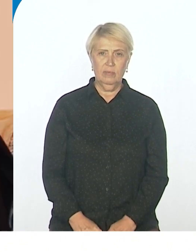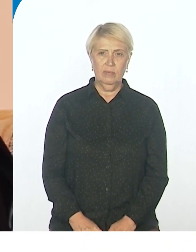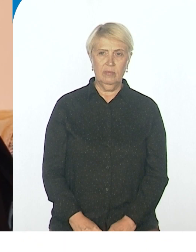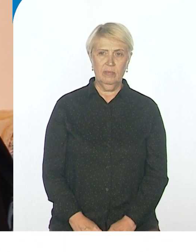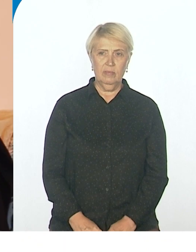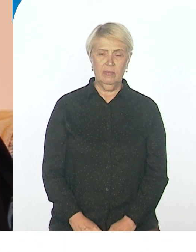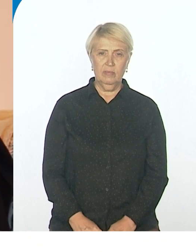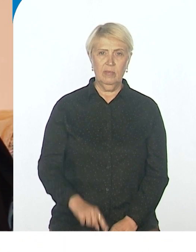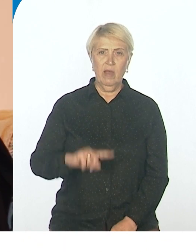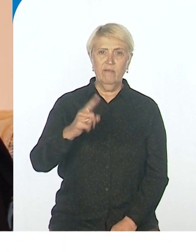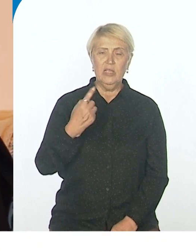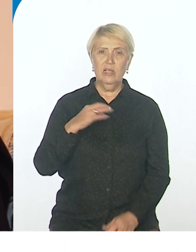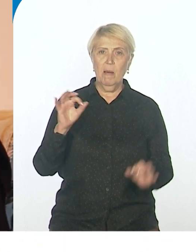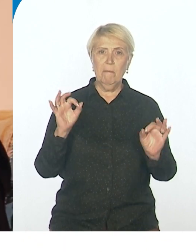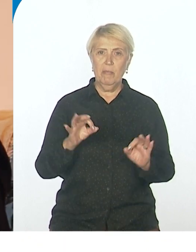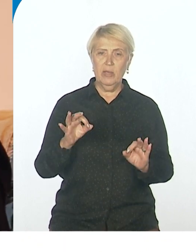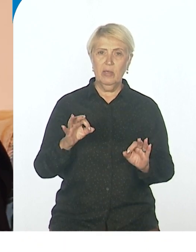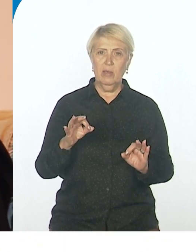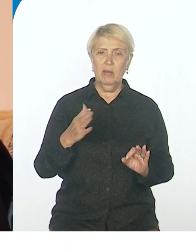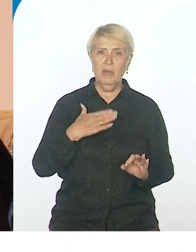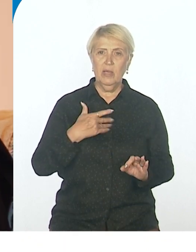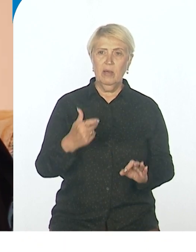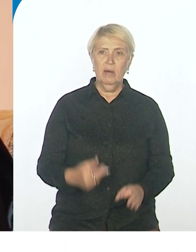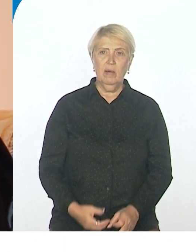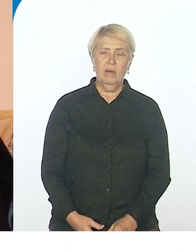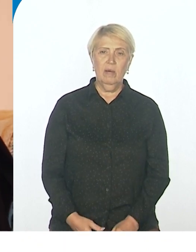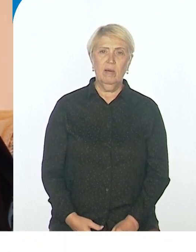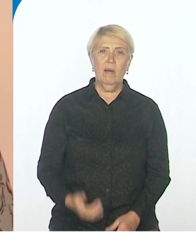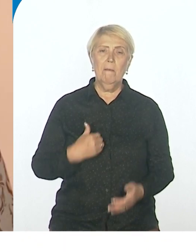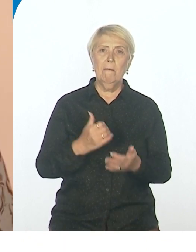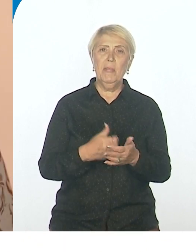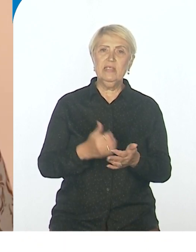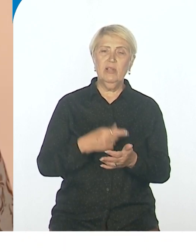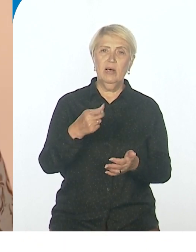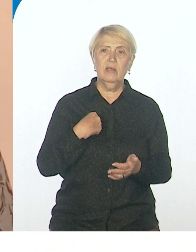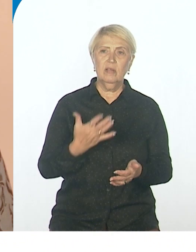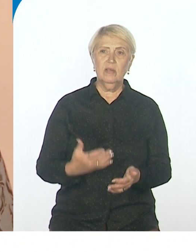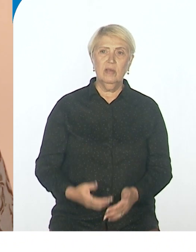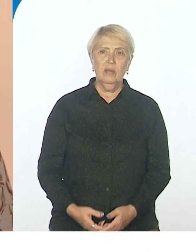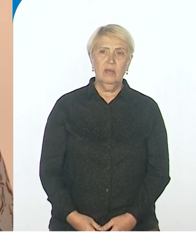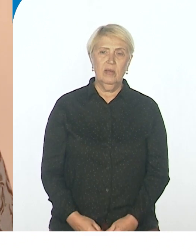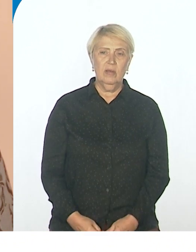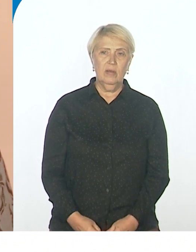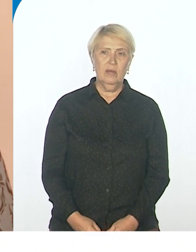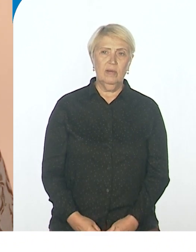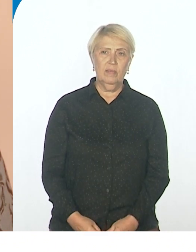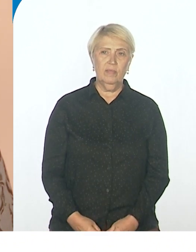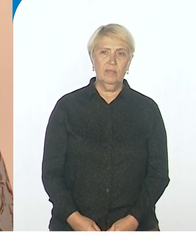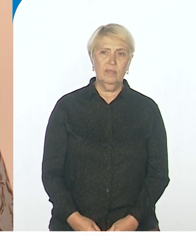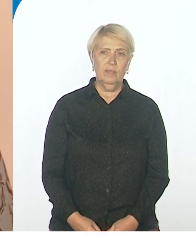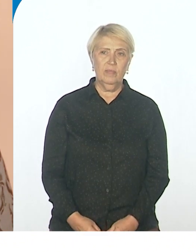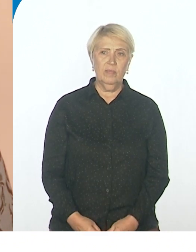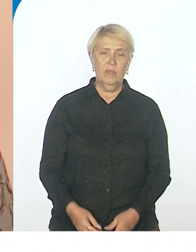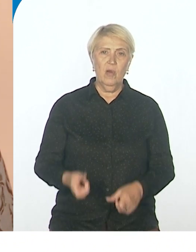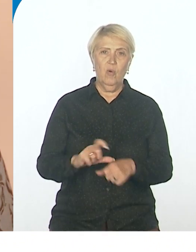В один момент мне позвонила помощница вот экстрасенса Абдраимова Роза Таштамбековна